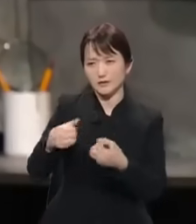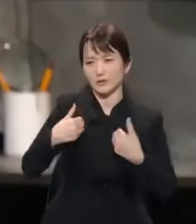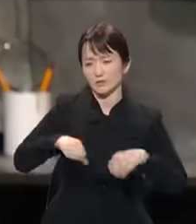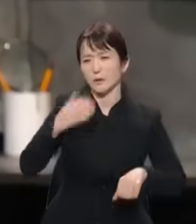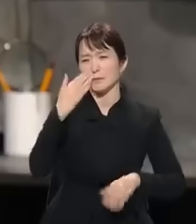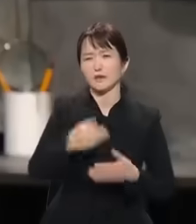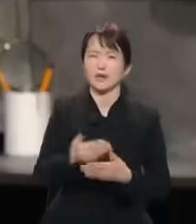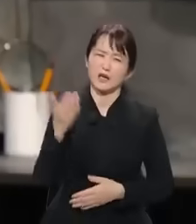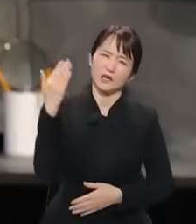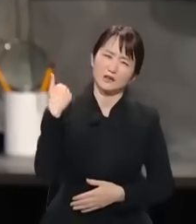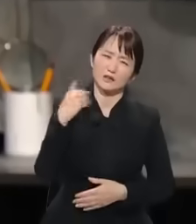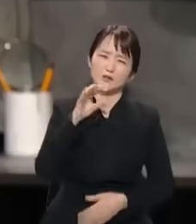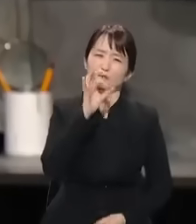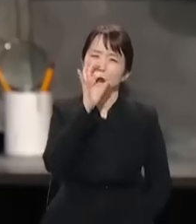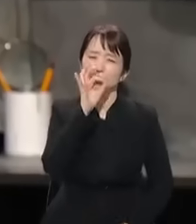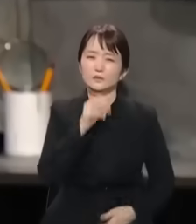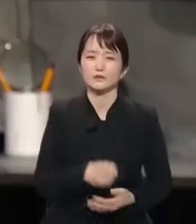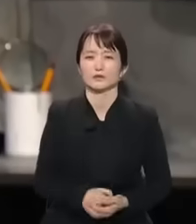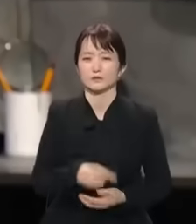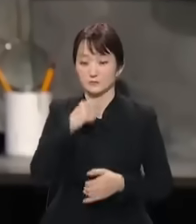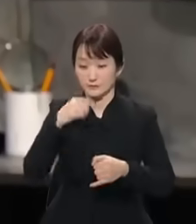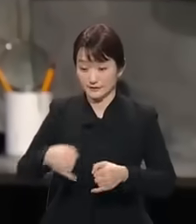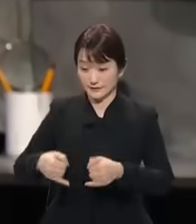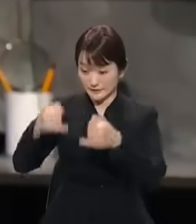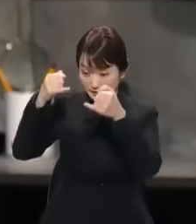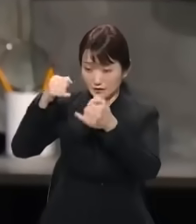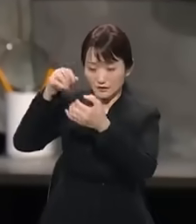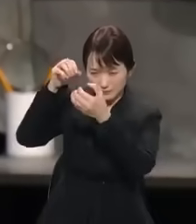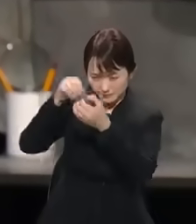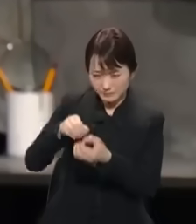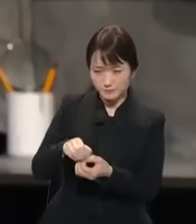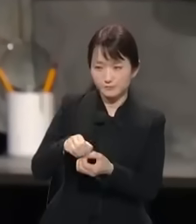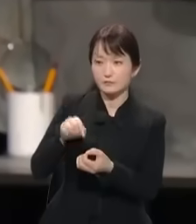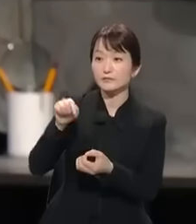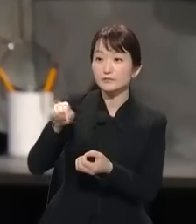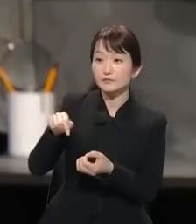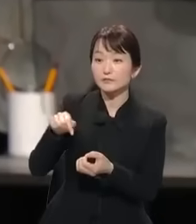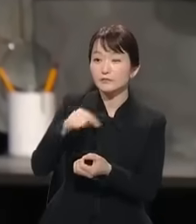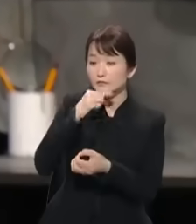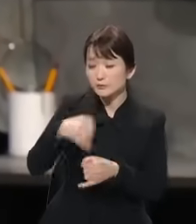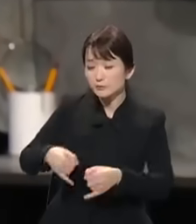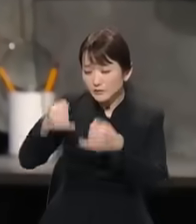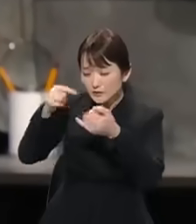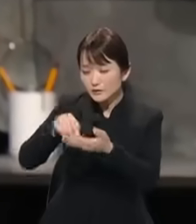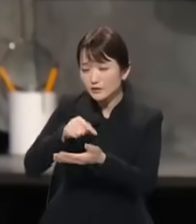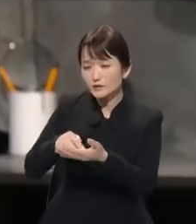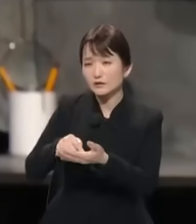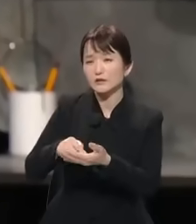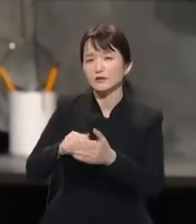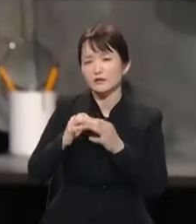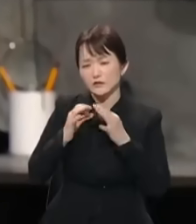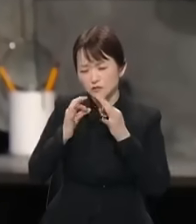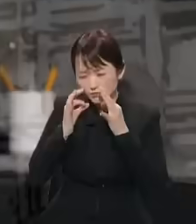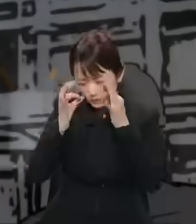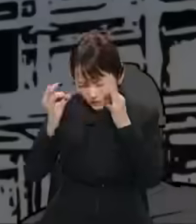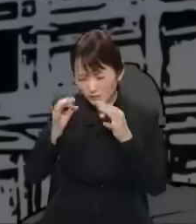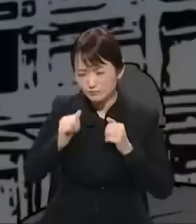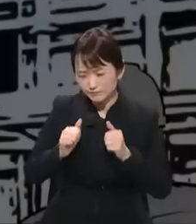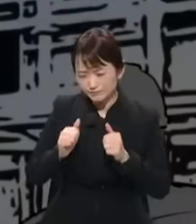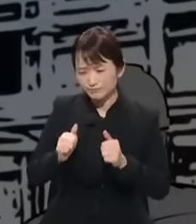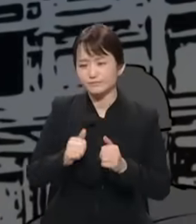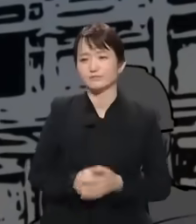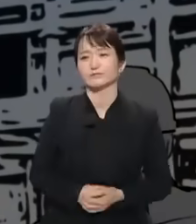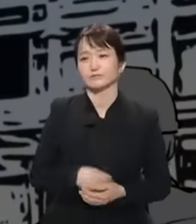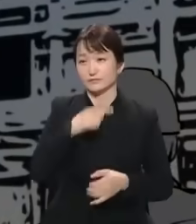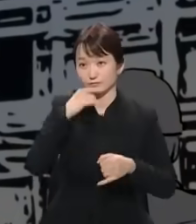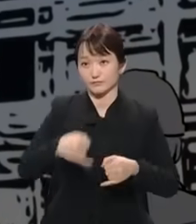어려웠습니다. 그러다 보니 고스란히 그 빚도 상속을 받게 됐고 그 빚을 갚기 위해서 혼자서 엄청 노력을 했다고 하고요. 다만 또